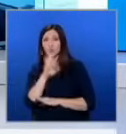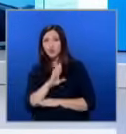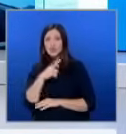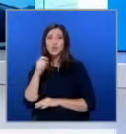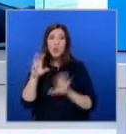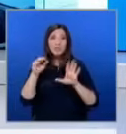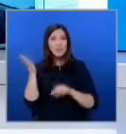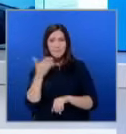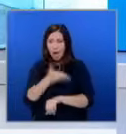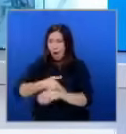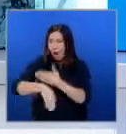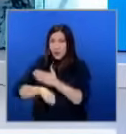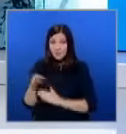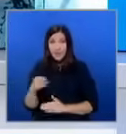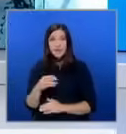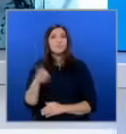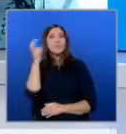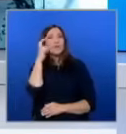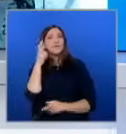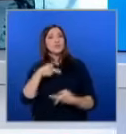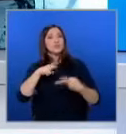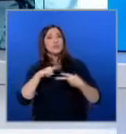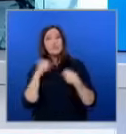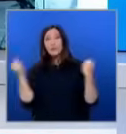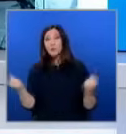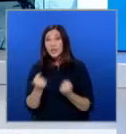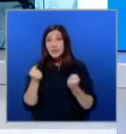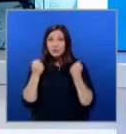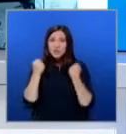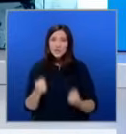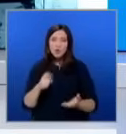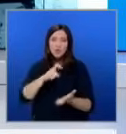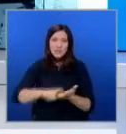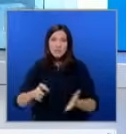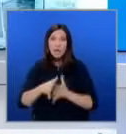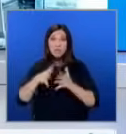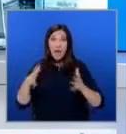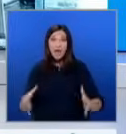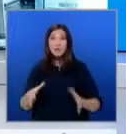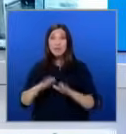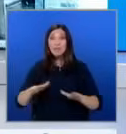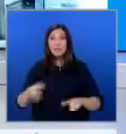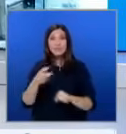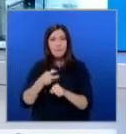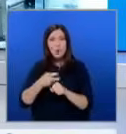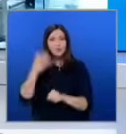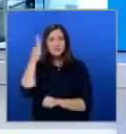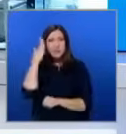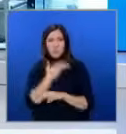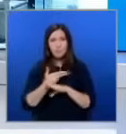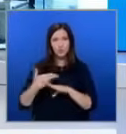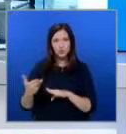и 190 бяха ранени. В Киев възстановителните дейности в тежко засегнатата най-голяма детска болница в